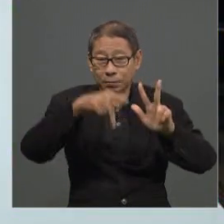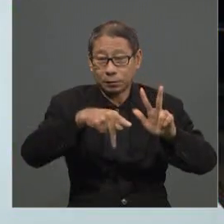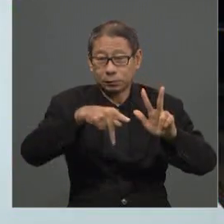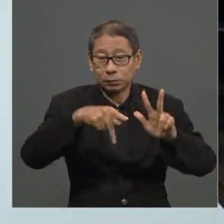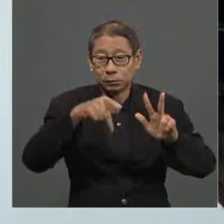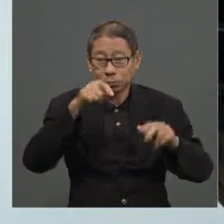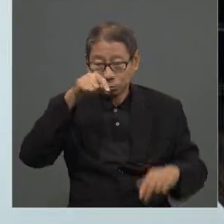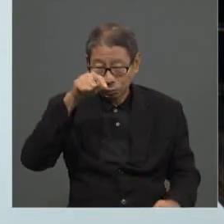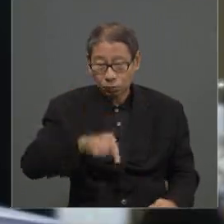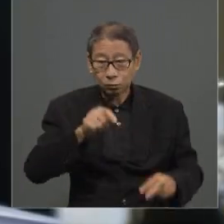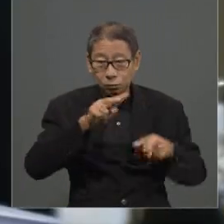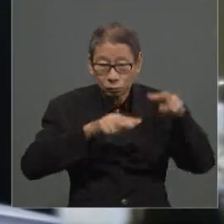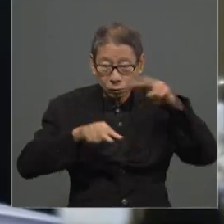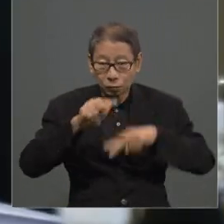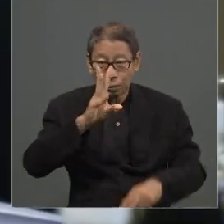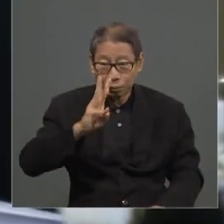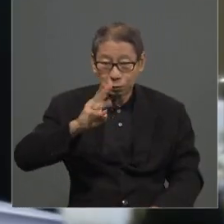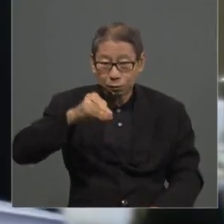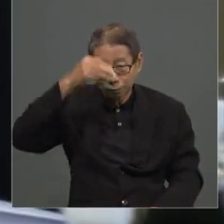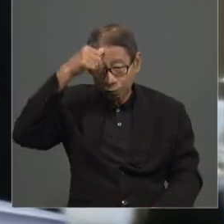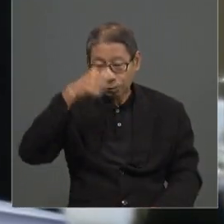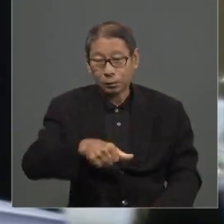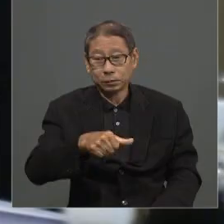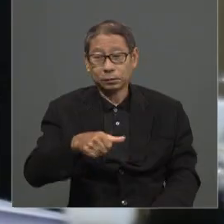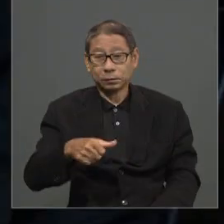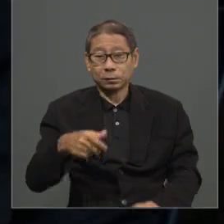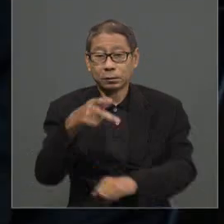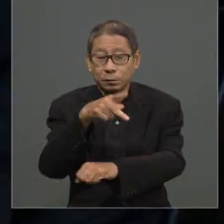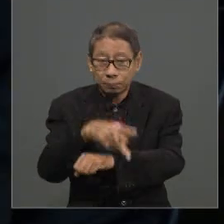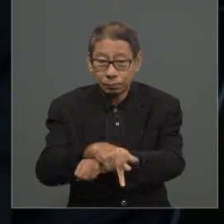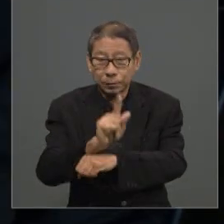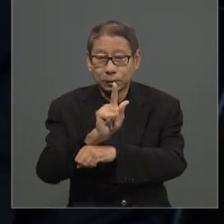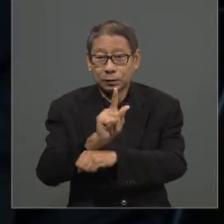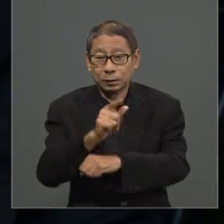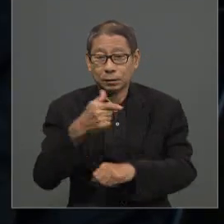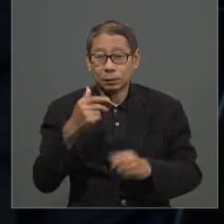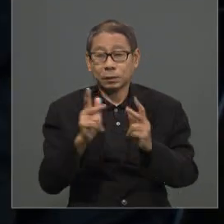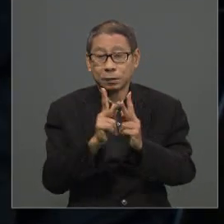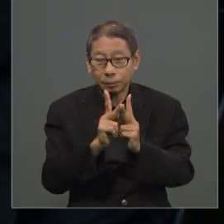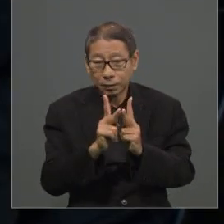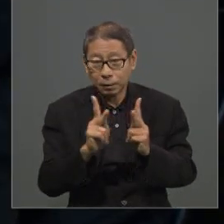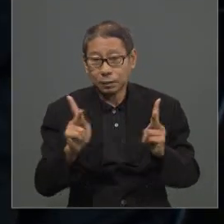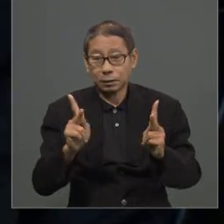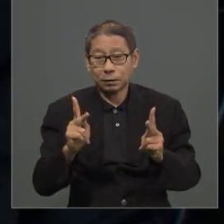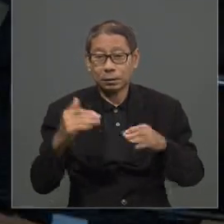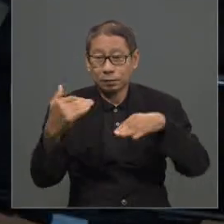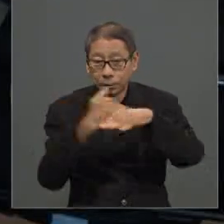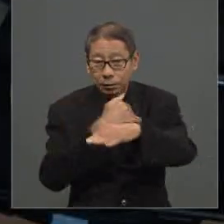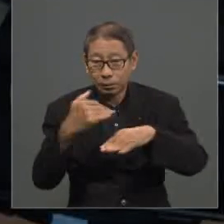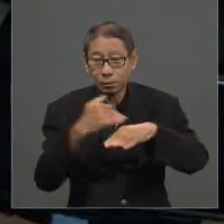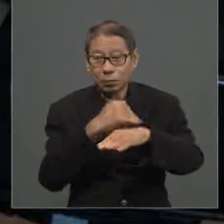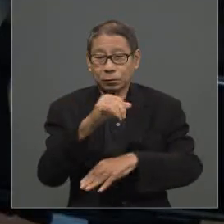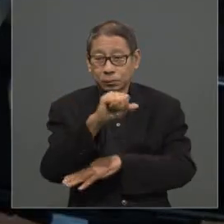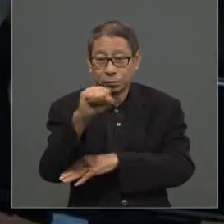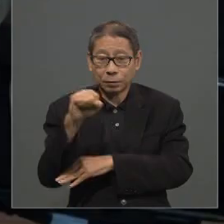จะต้องเข้ามาตรวจสภาพภายใน60วันครับประธานกรรมาธิการของกรรมาธิการการคมนาคมสภาผู้แทนราษ